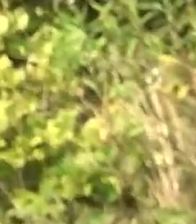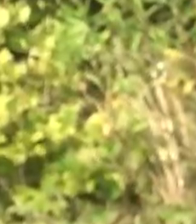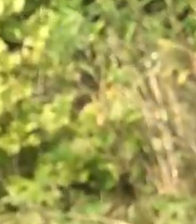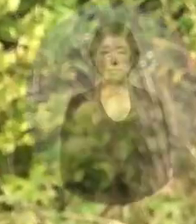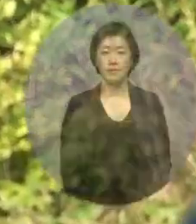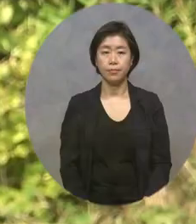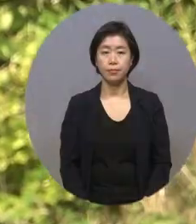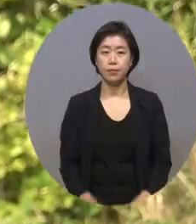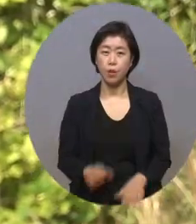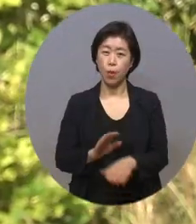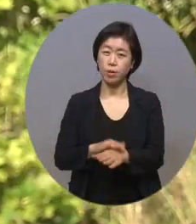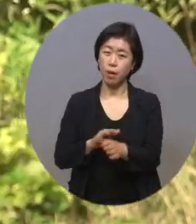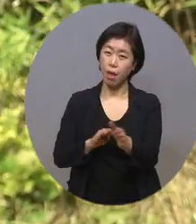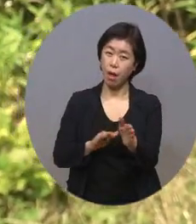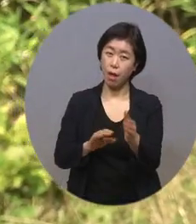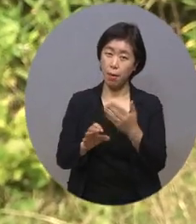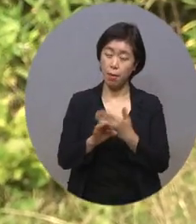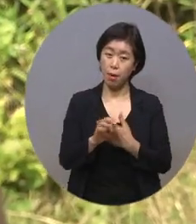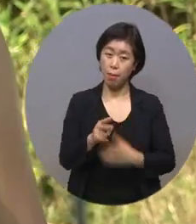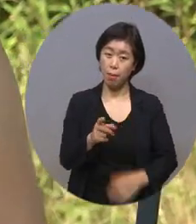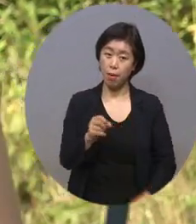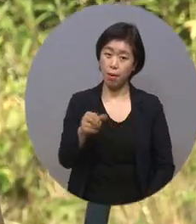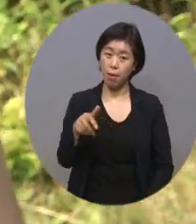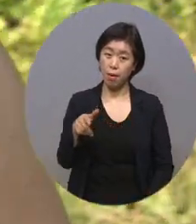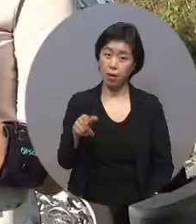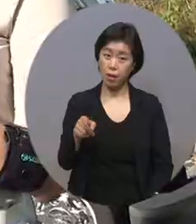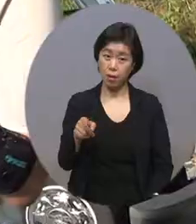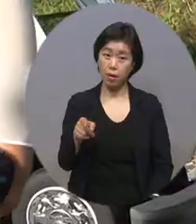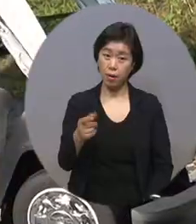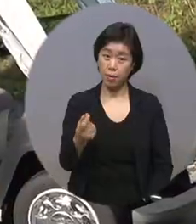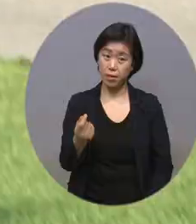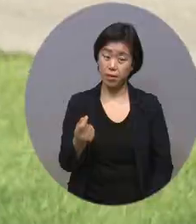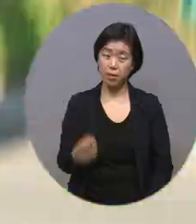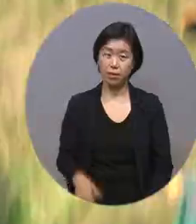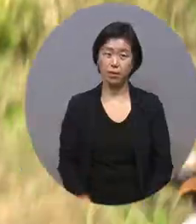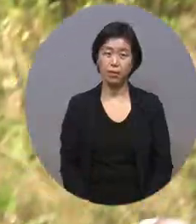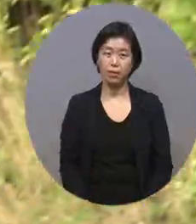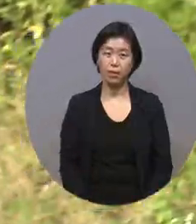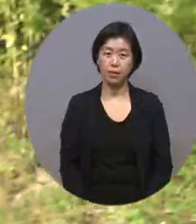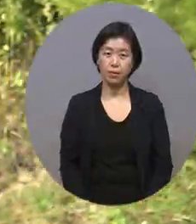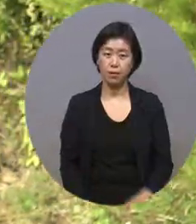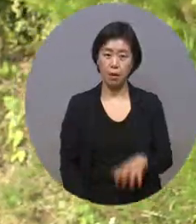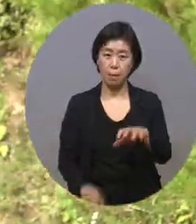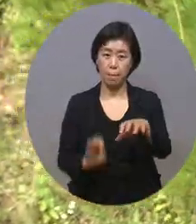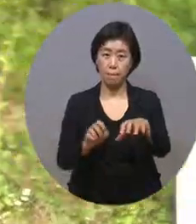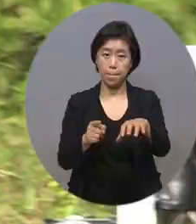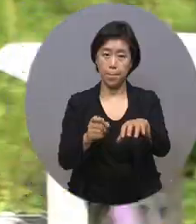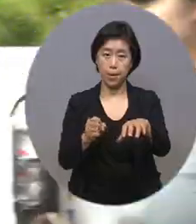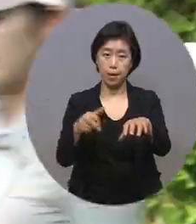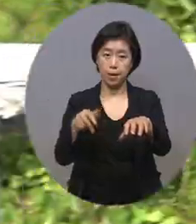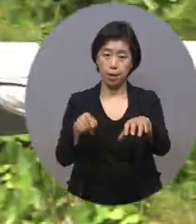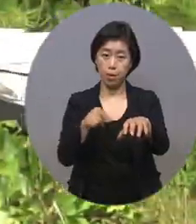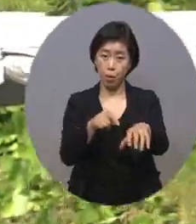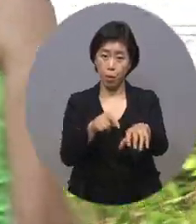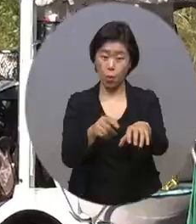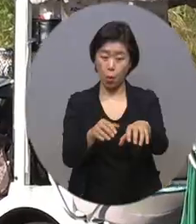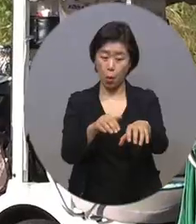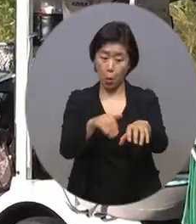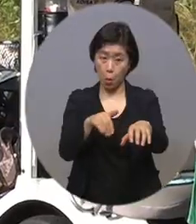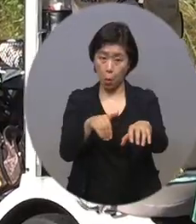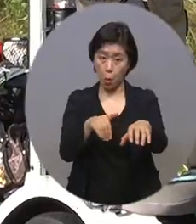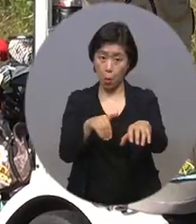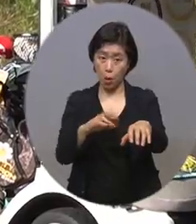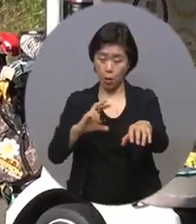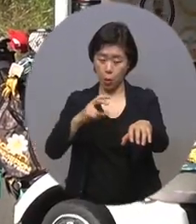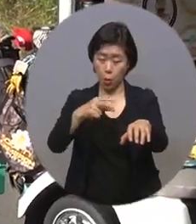왼쪽은 벙커 전이죠? 그렇죠. 벙커 전이죠. 벙커 전? 벙커까지 안 가죠? 나이스. 굿샷.